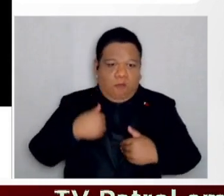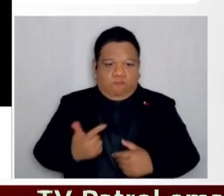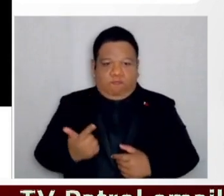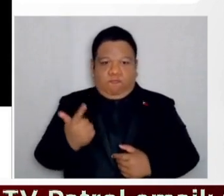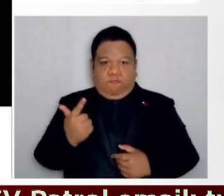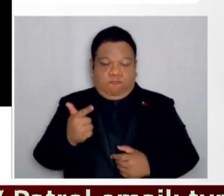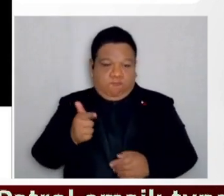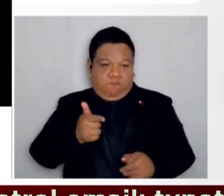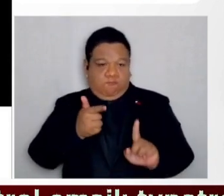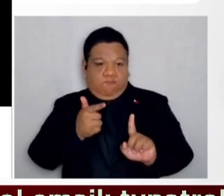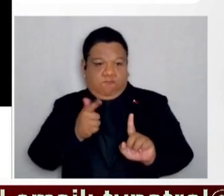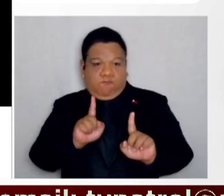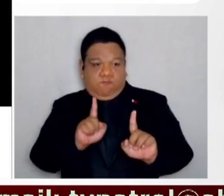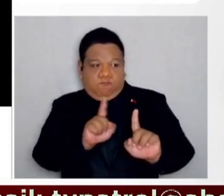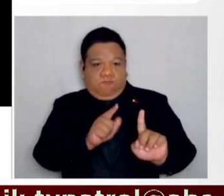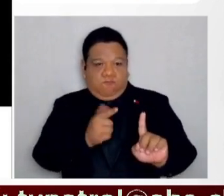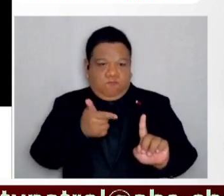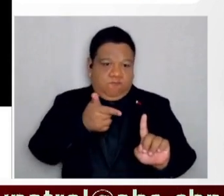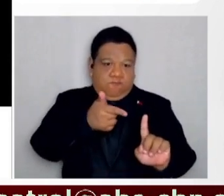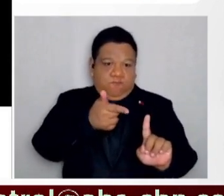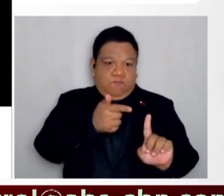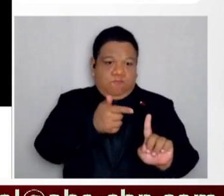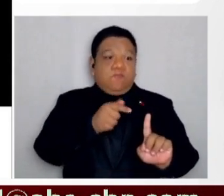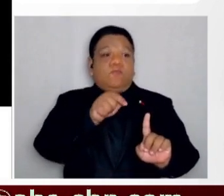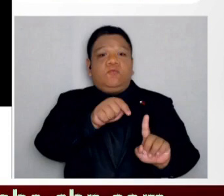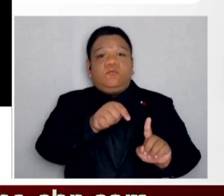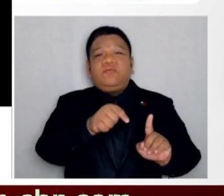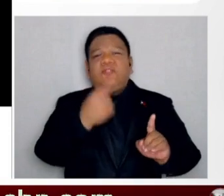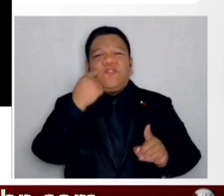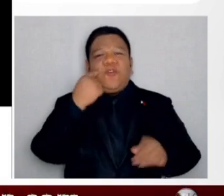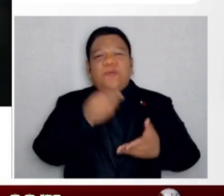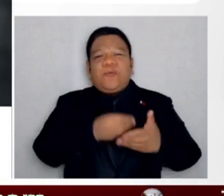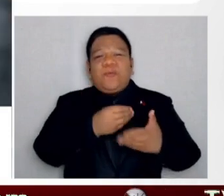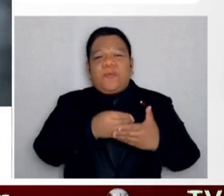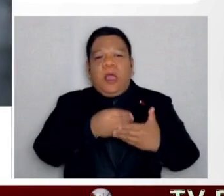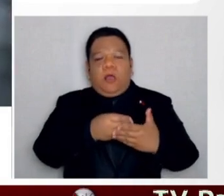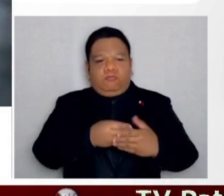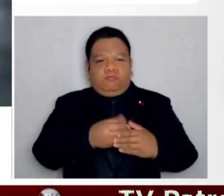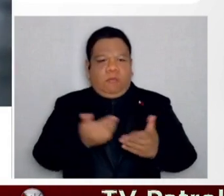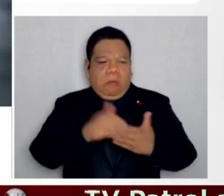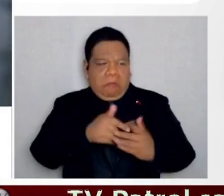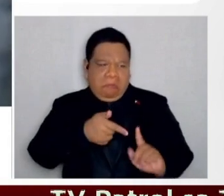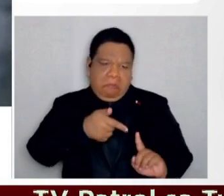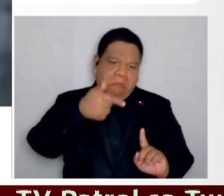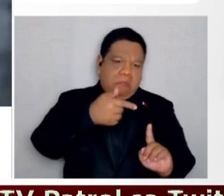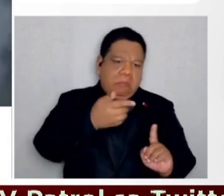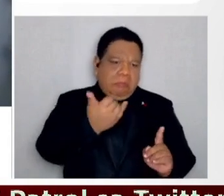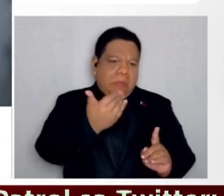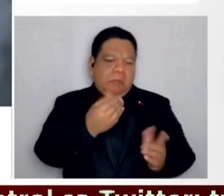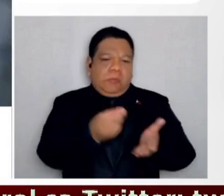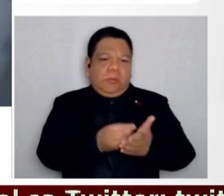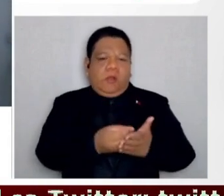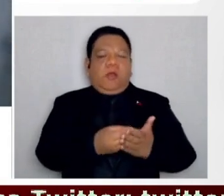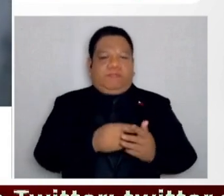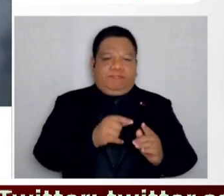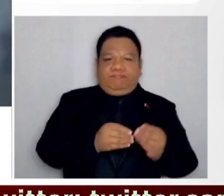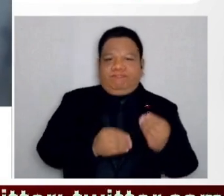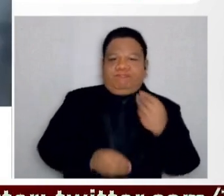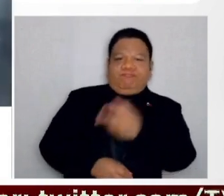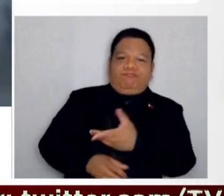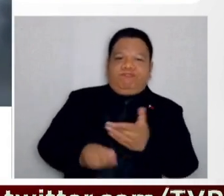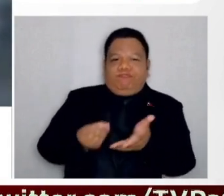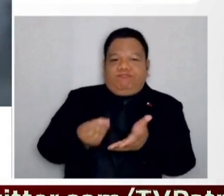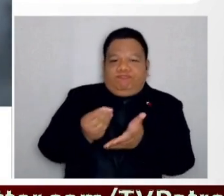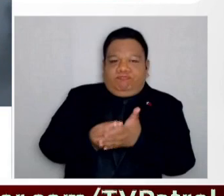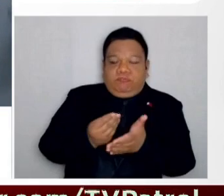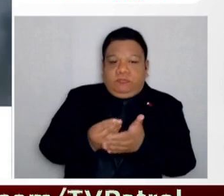papunta sa vault. Pagdating sa vault, ilang beses tinutukan ng baril ang empleyado. Dito niya iniabot sa suspect ang mga pera. Pero hindi